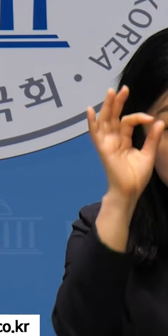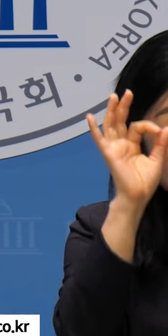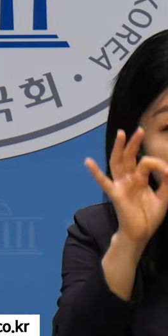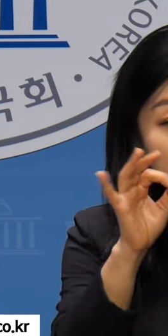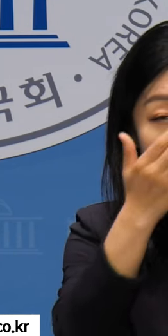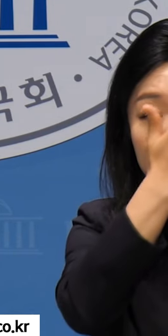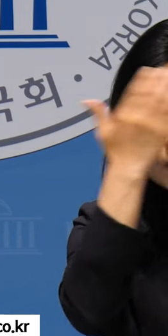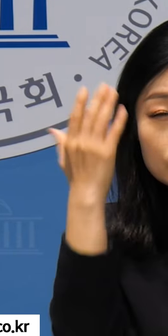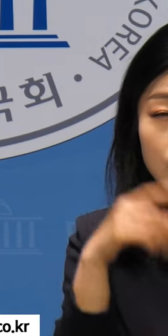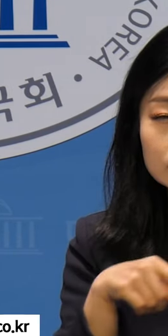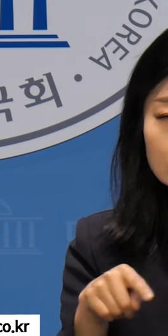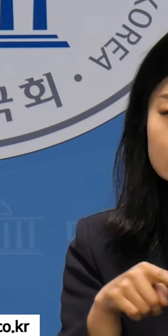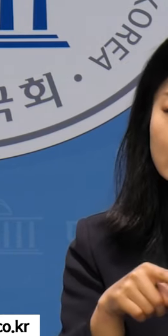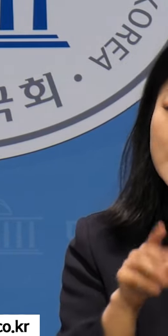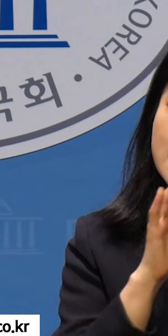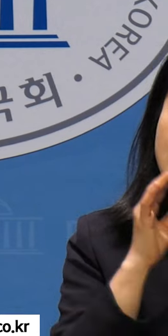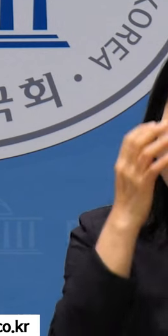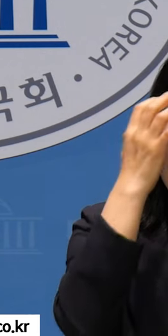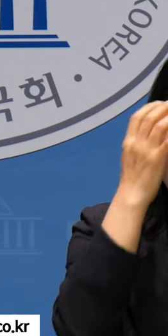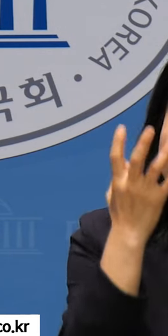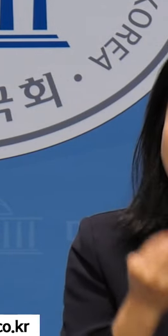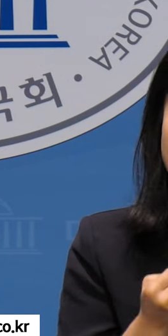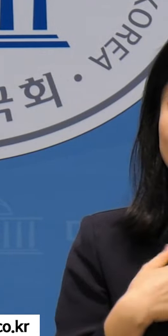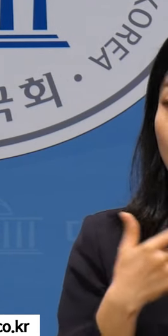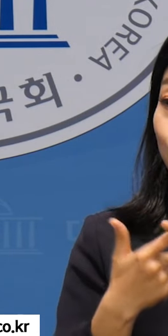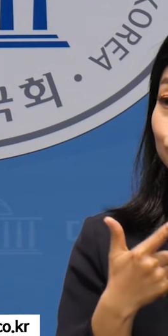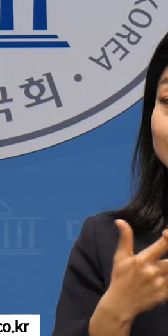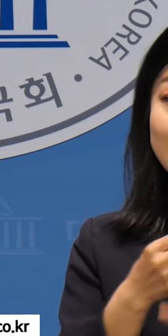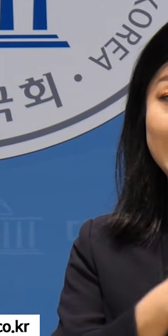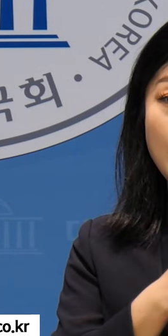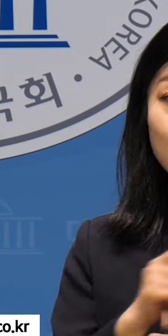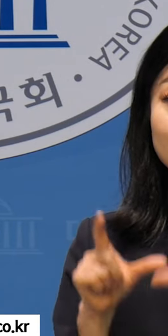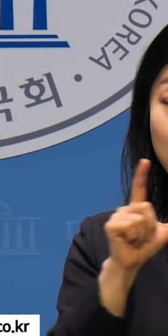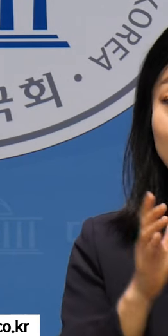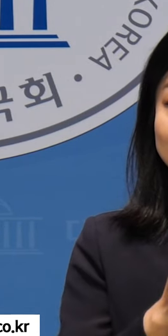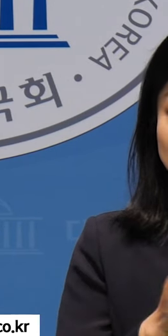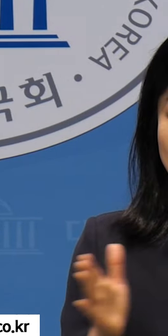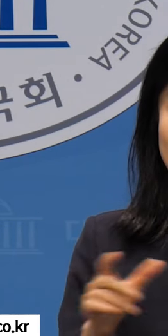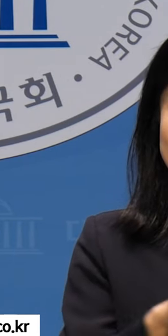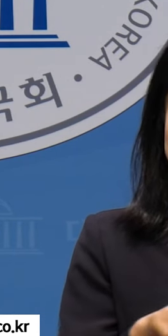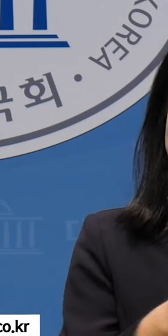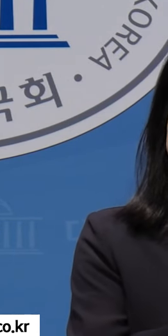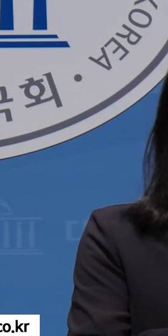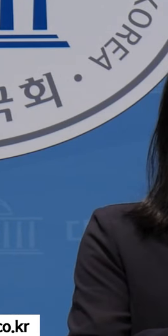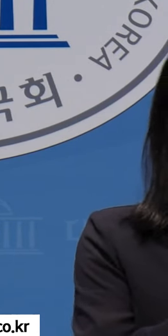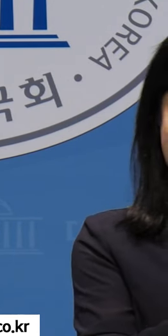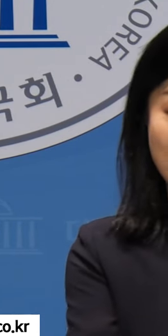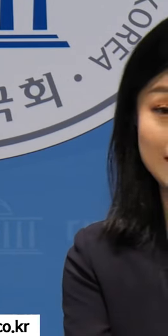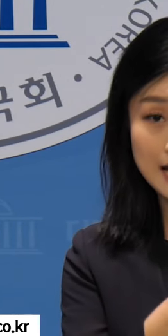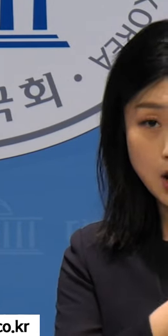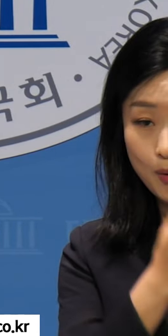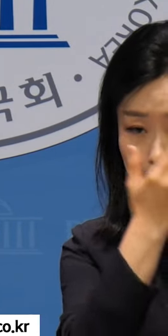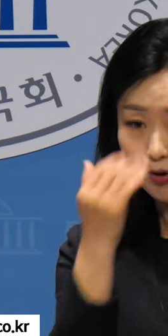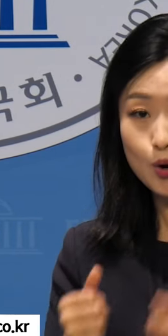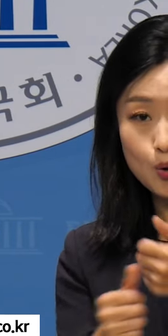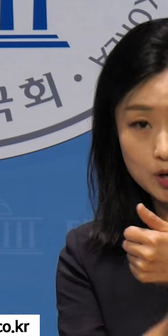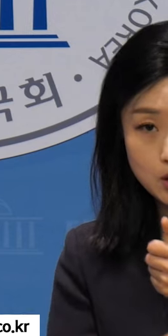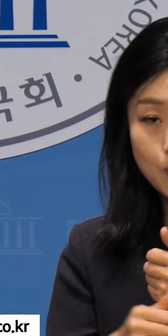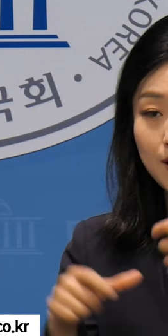또한 치열함의 연속이었습니다. 저는 부산에서 당원 생활을 시작하고 일반 당원, 권리당원,